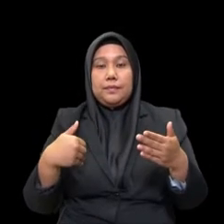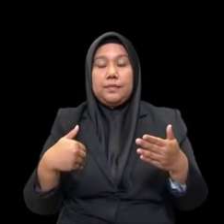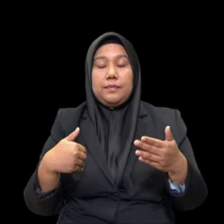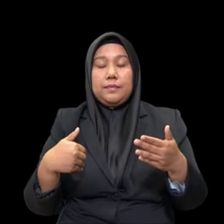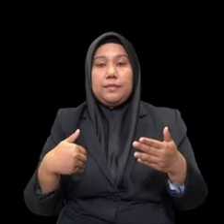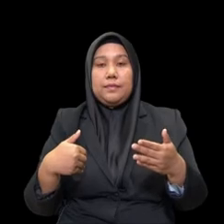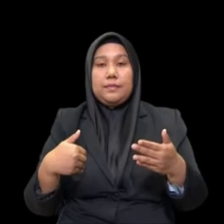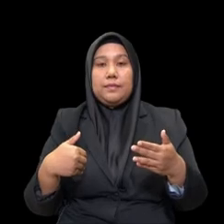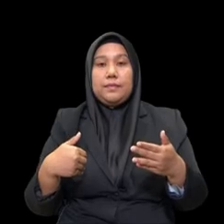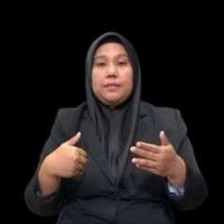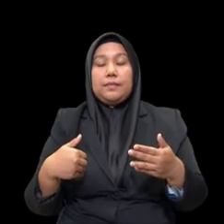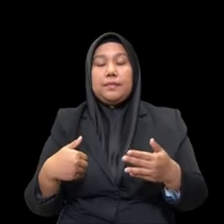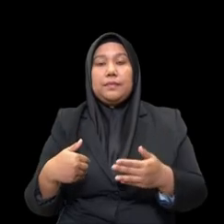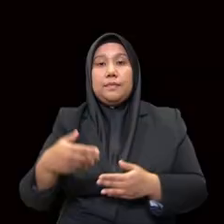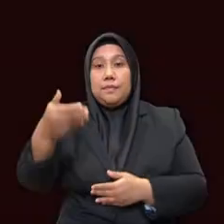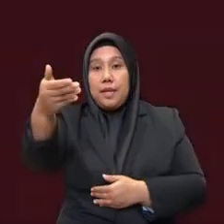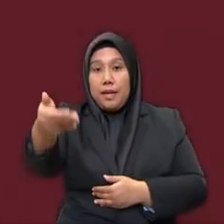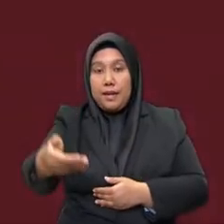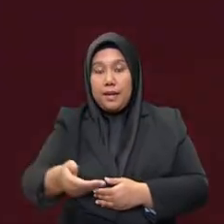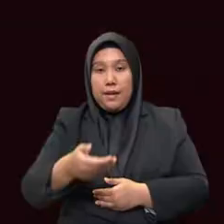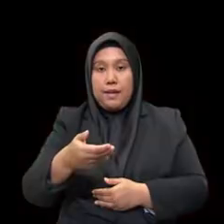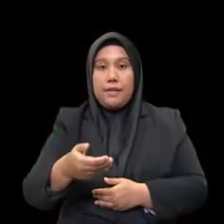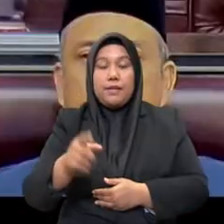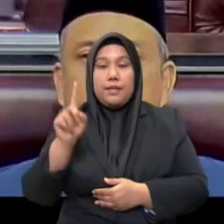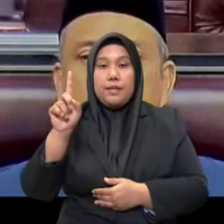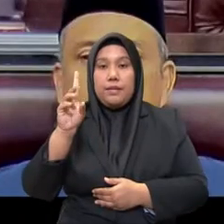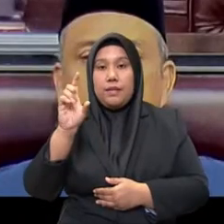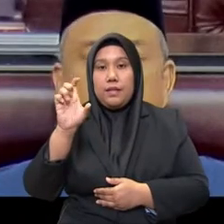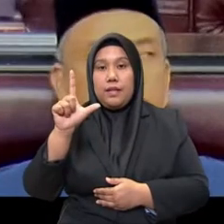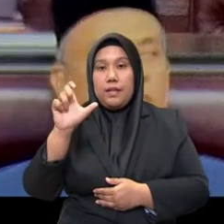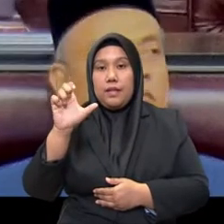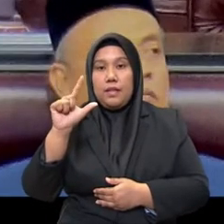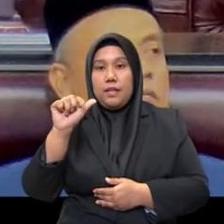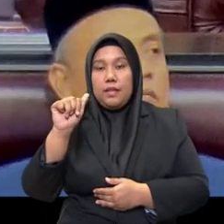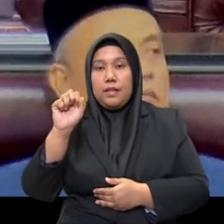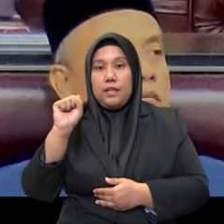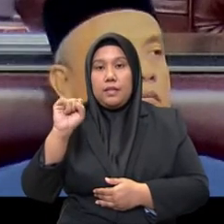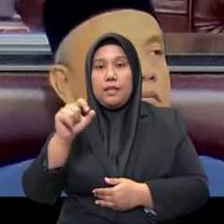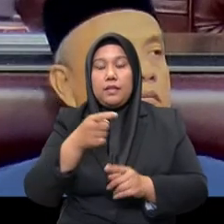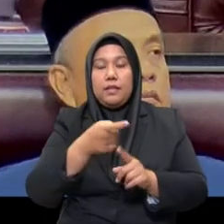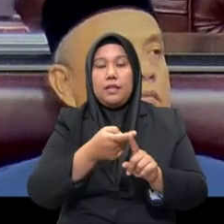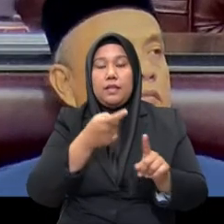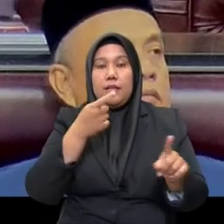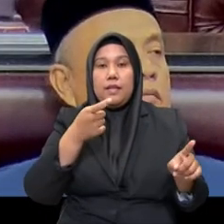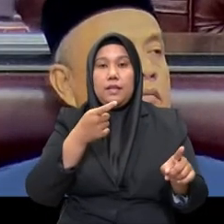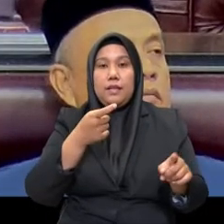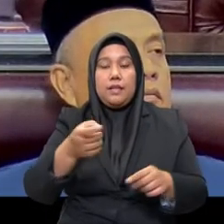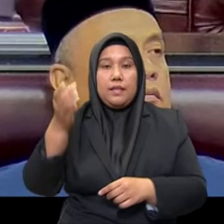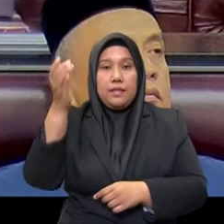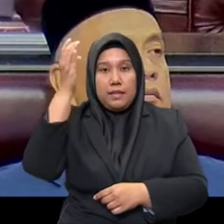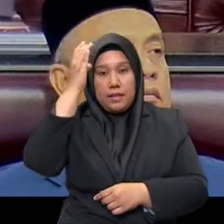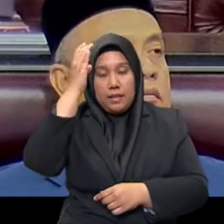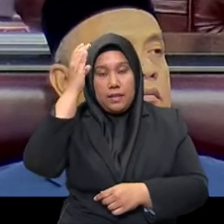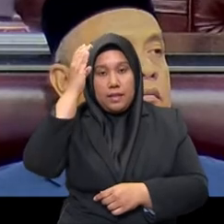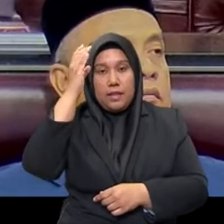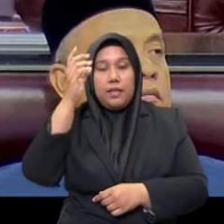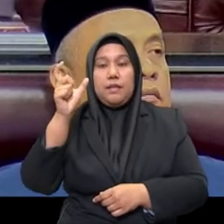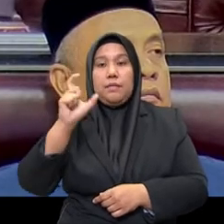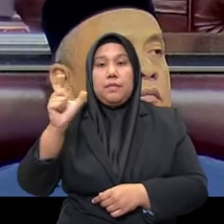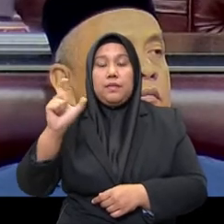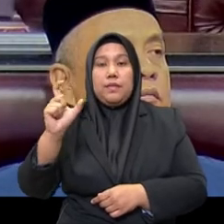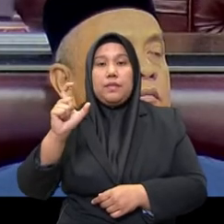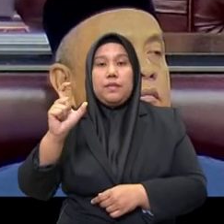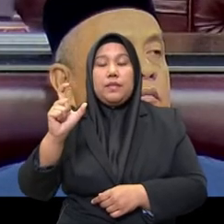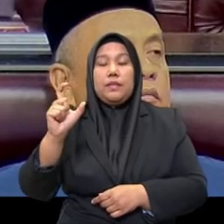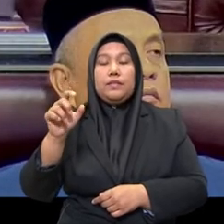saya ingin mengalu-alukan satu delegasi daripada Chinese Muslim Association of Taiwan yang diketuai